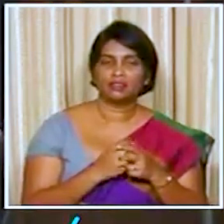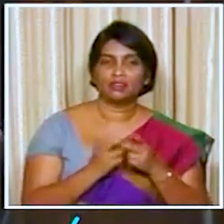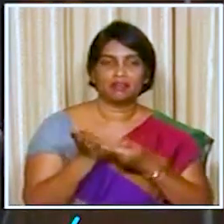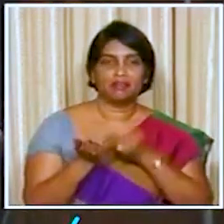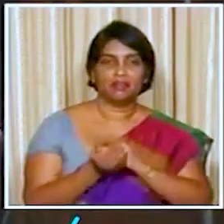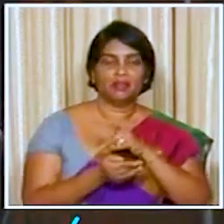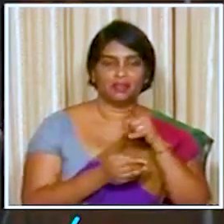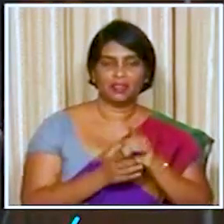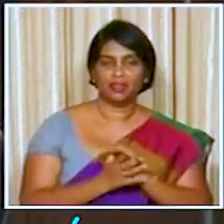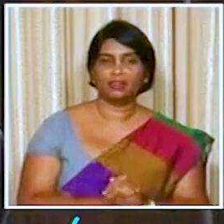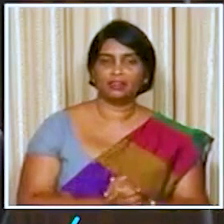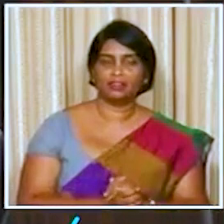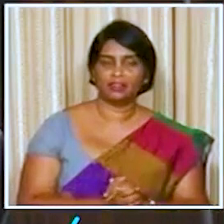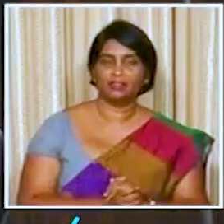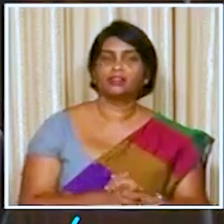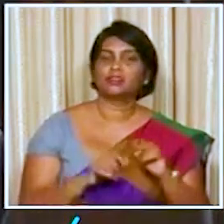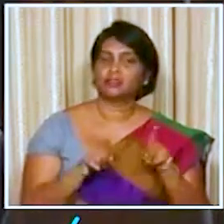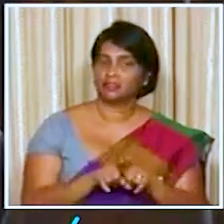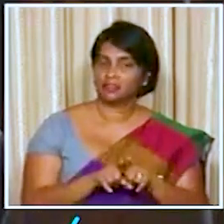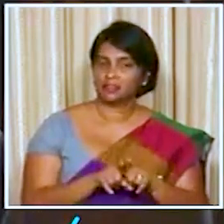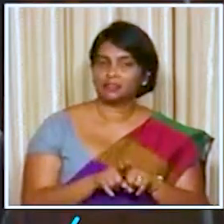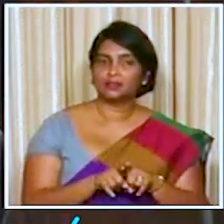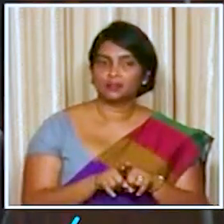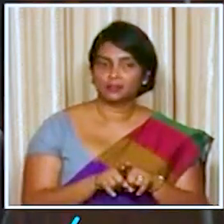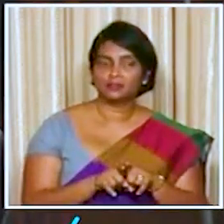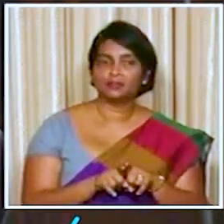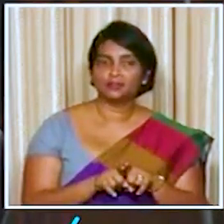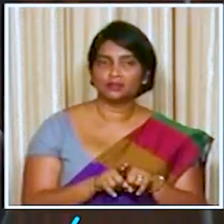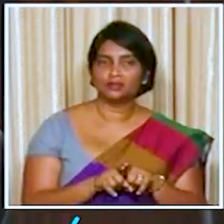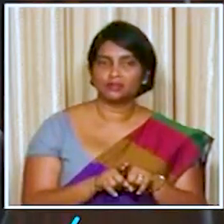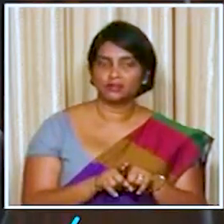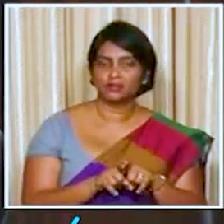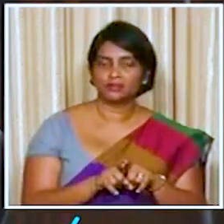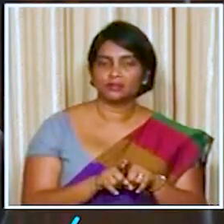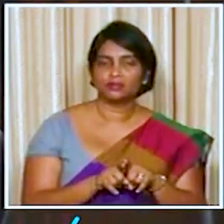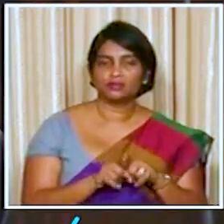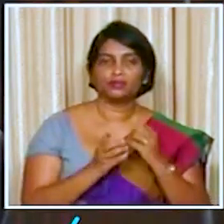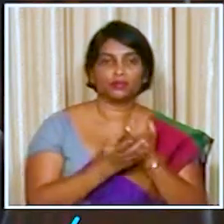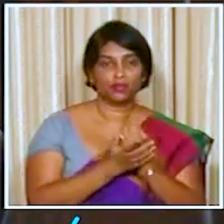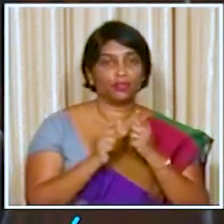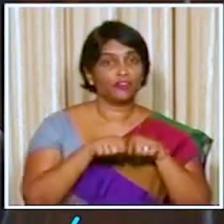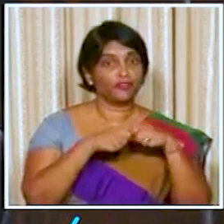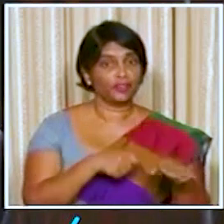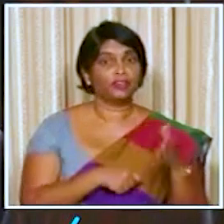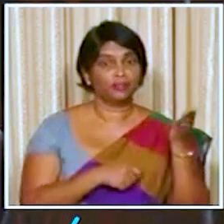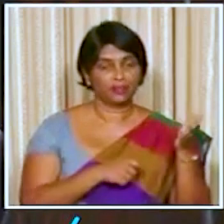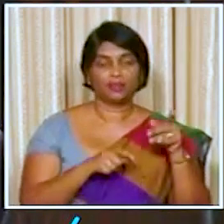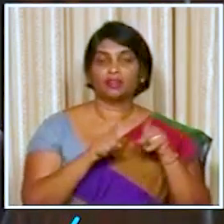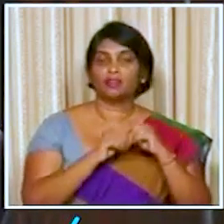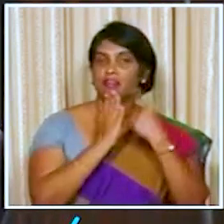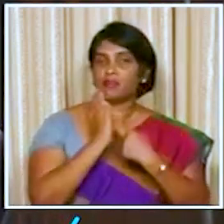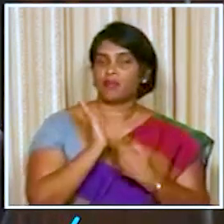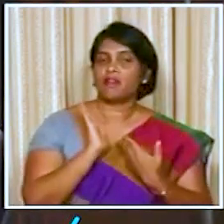බණ්ඩාගාරික. ඒ වගේම ඔව් පුදුජන පෙරමුණටත් වේදන් කරපුවයි ඒ ලයිස්තුවේ